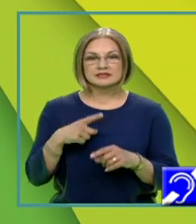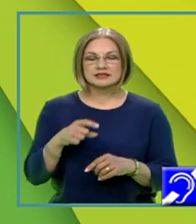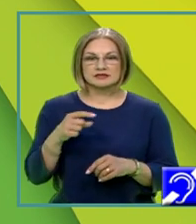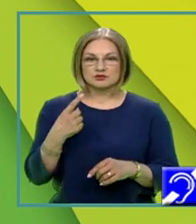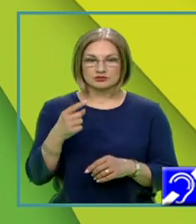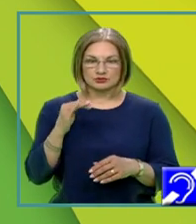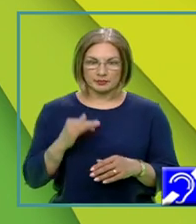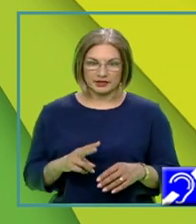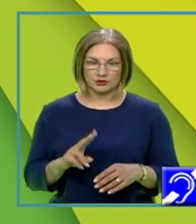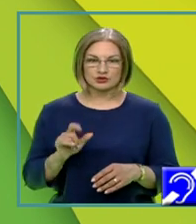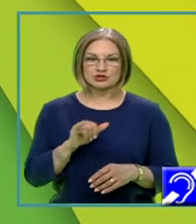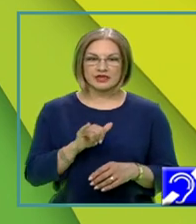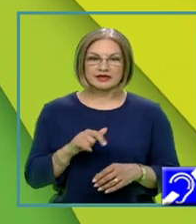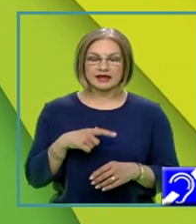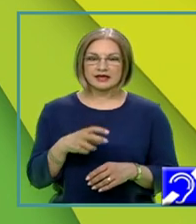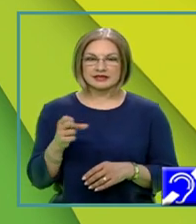y